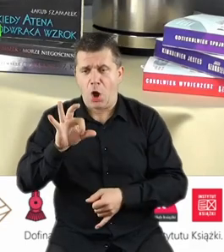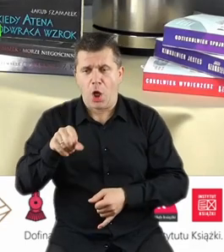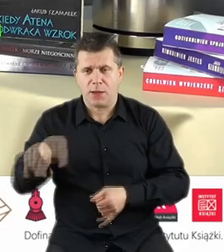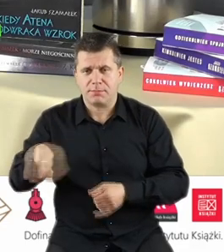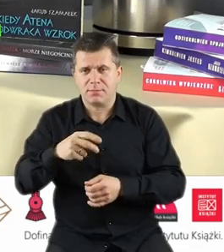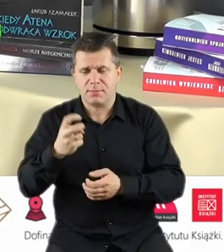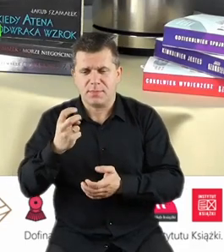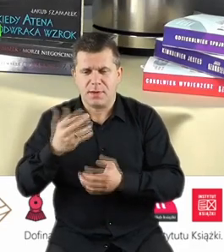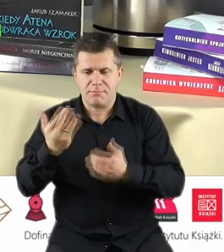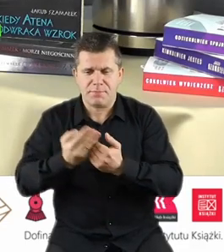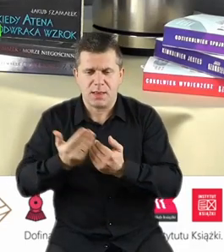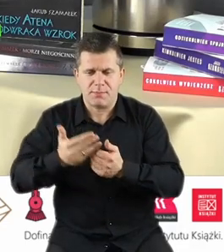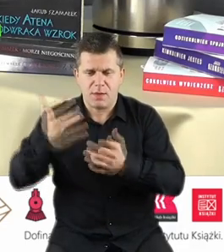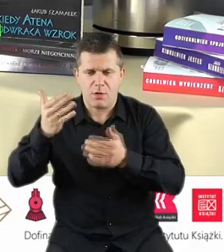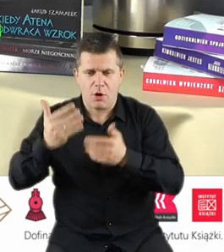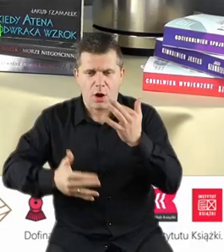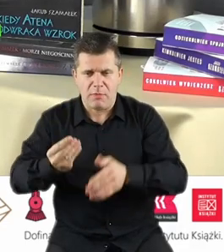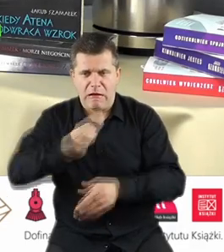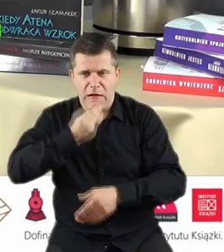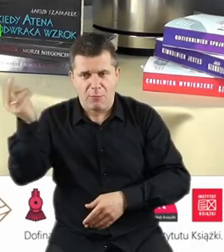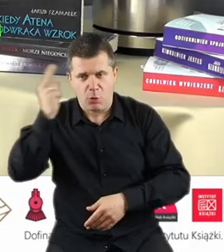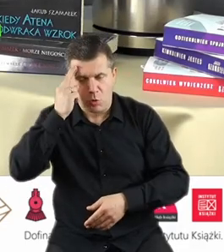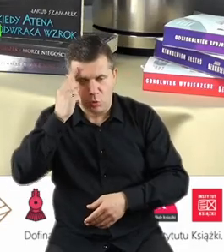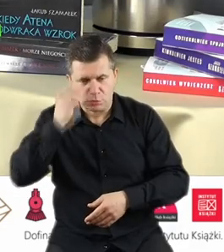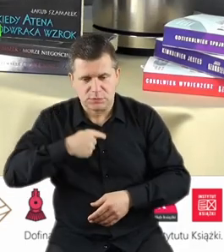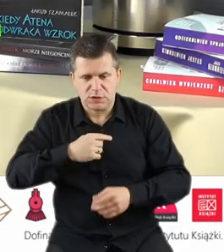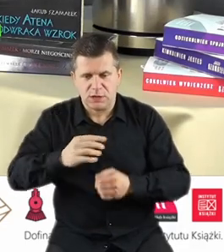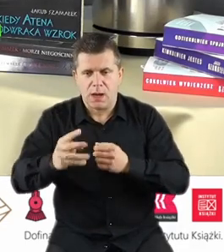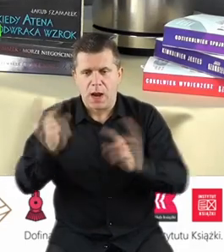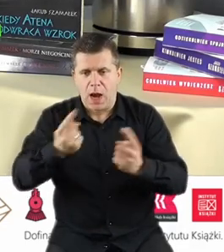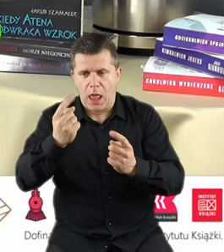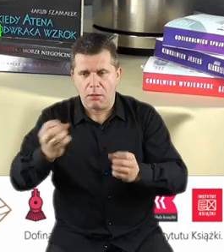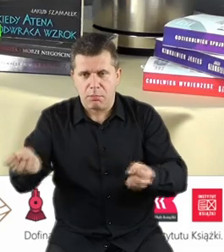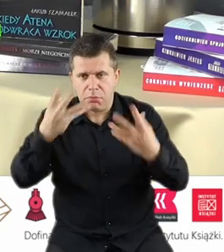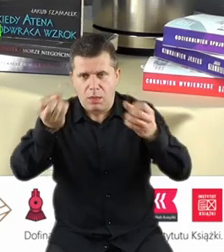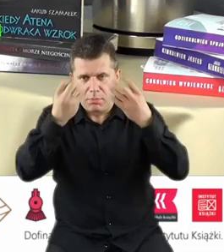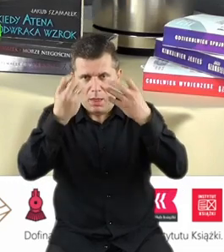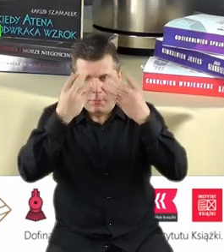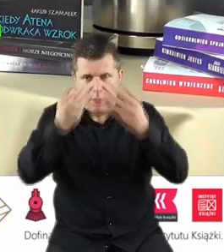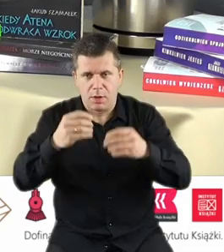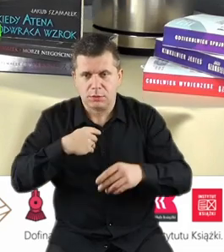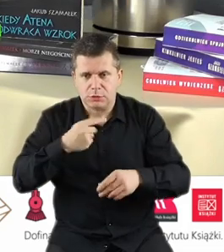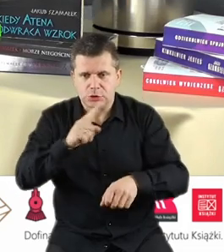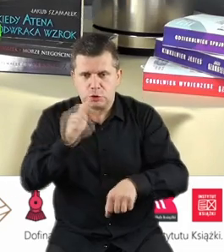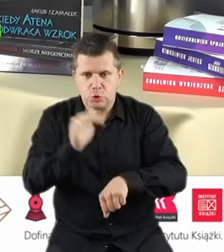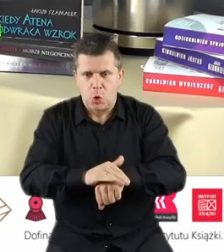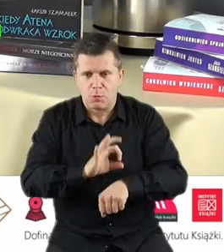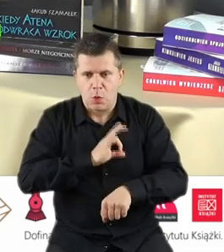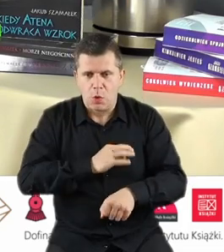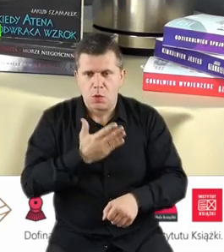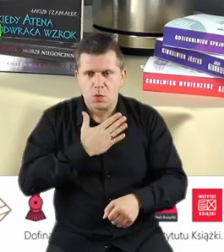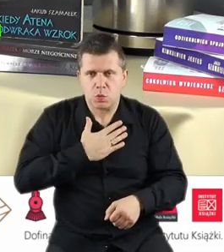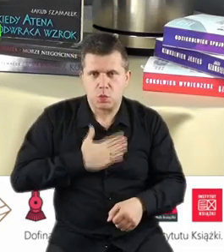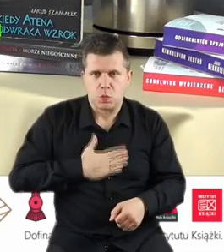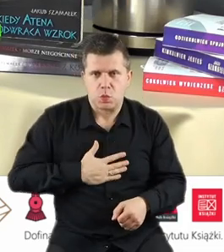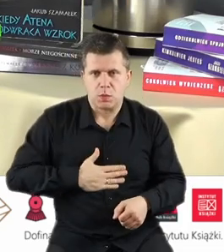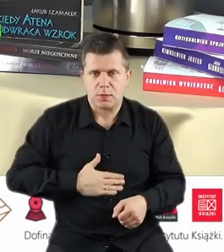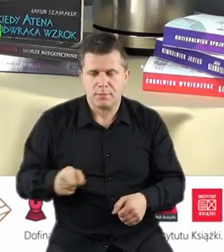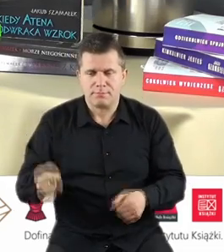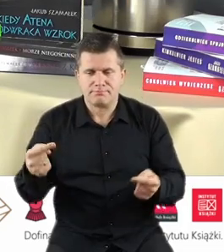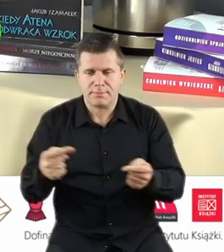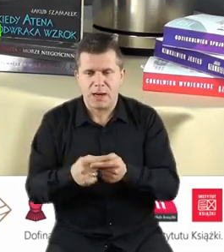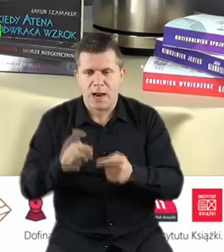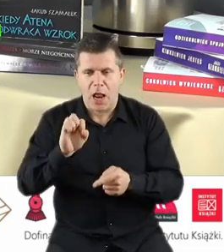nasze potrzeby i będą wyświetlały reklamy, które są w 99% zgodne z tym, co wedle tychże